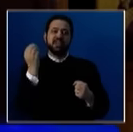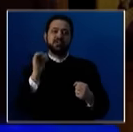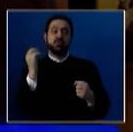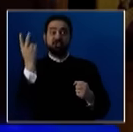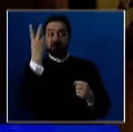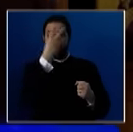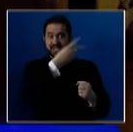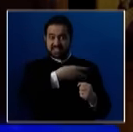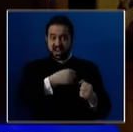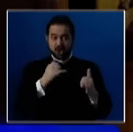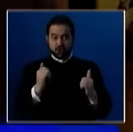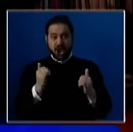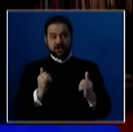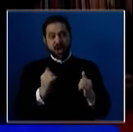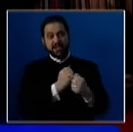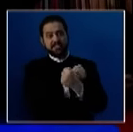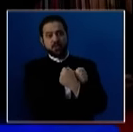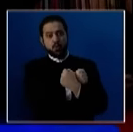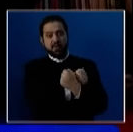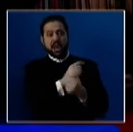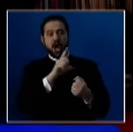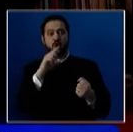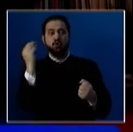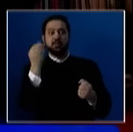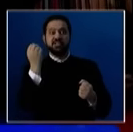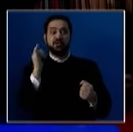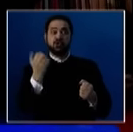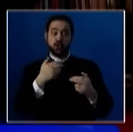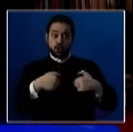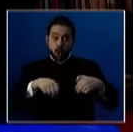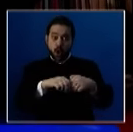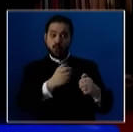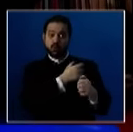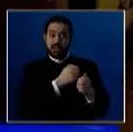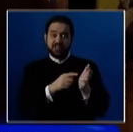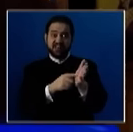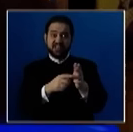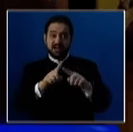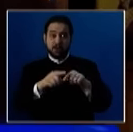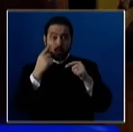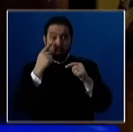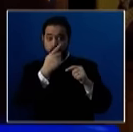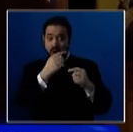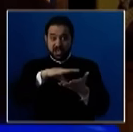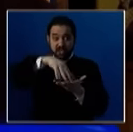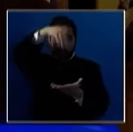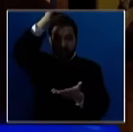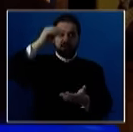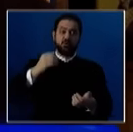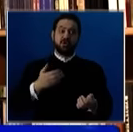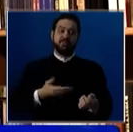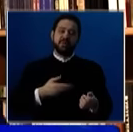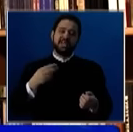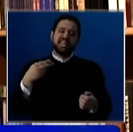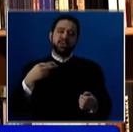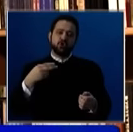vom înțelege această iubire a Lui și îl vom vedea cu ochii sufletului, bineînțeles. Părinte Hristos, m-a